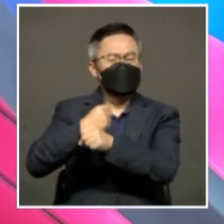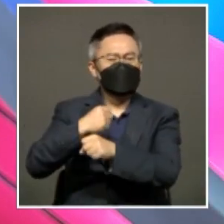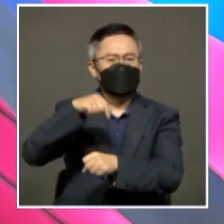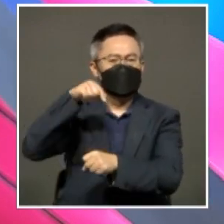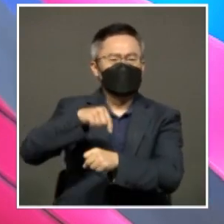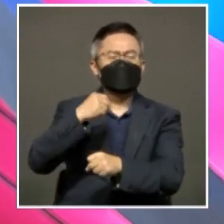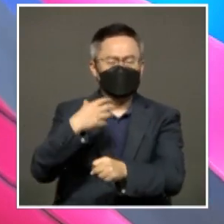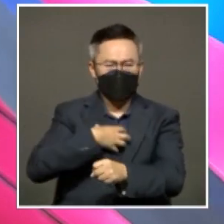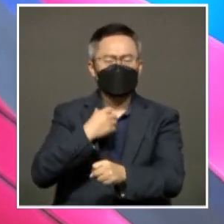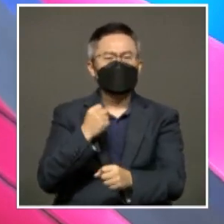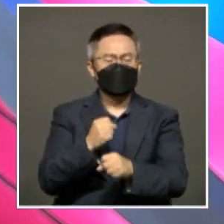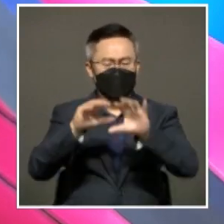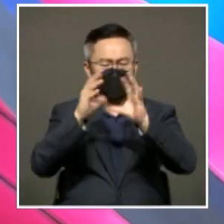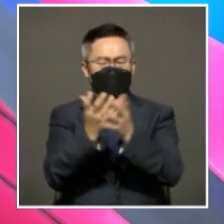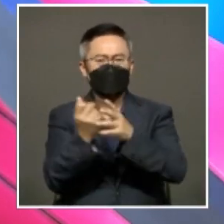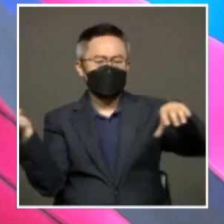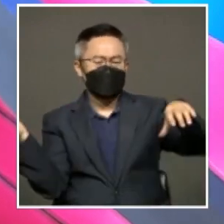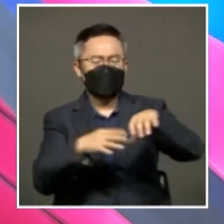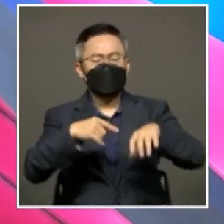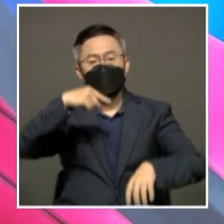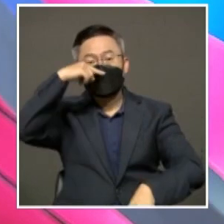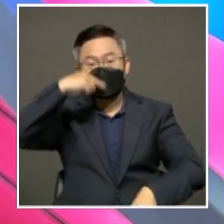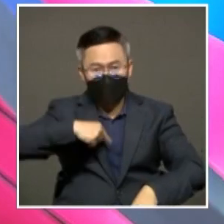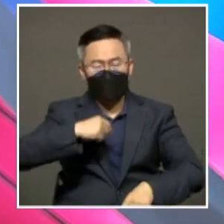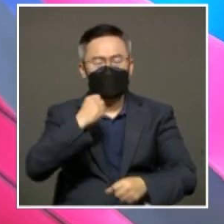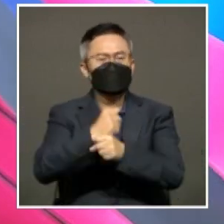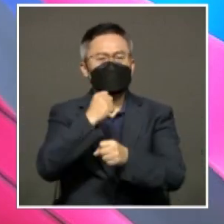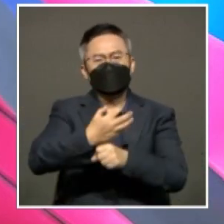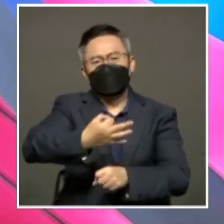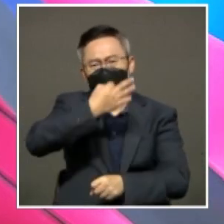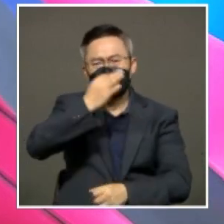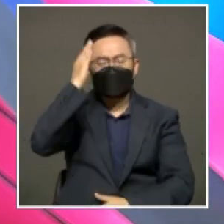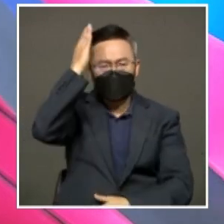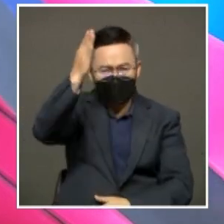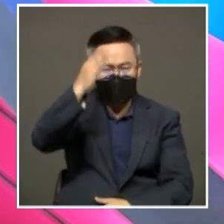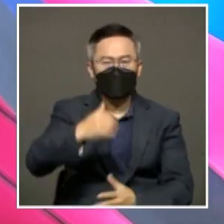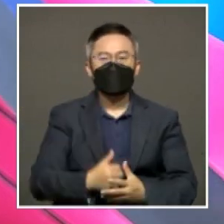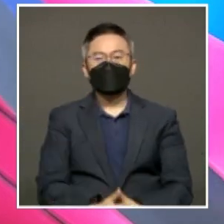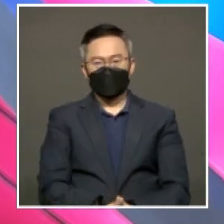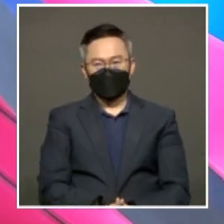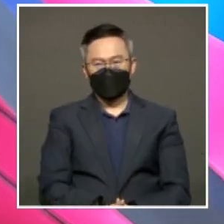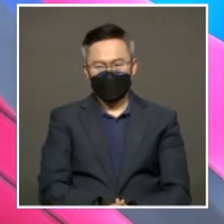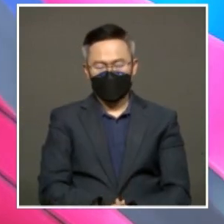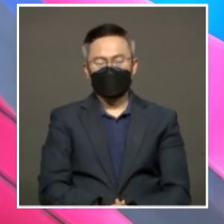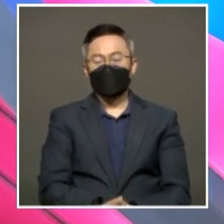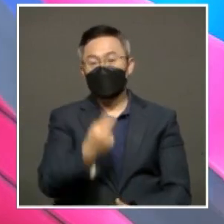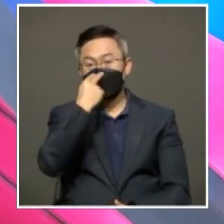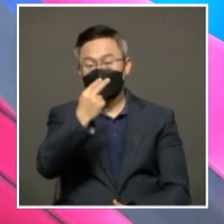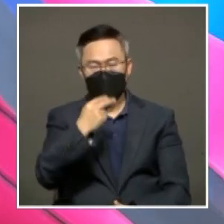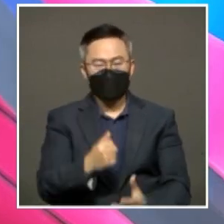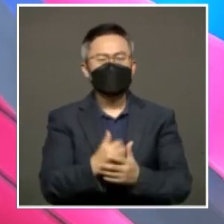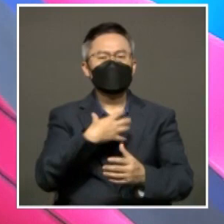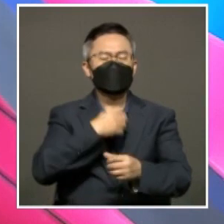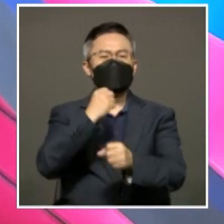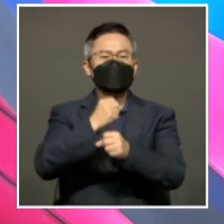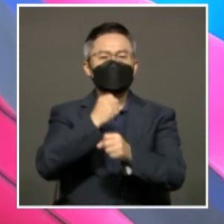อดนะคะในการเป็นนักแฮนด์บอลชายชาตินักแฮนด์บอลชายหาดคนแรกนะคะที่จะ